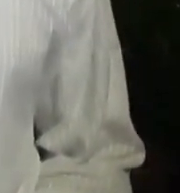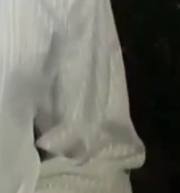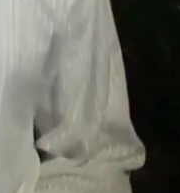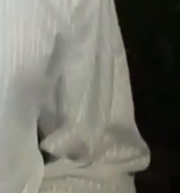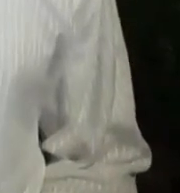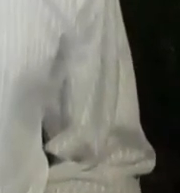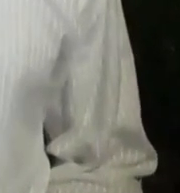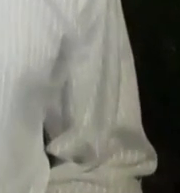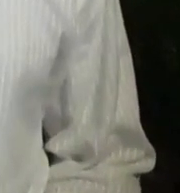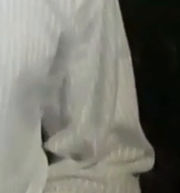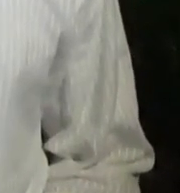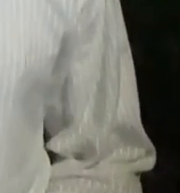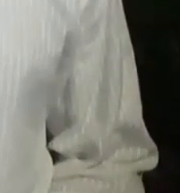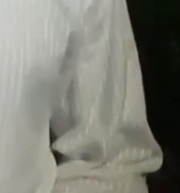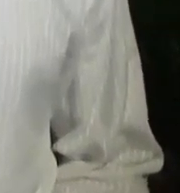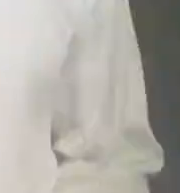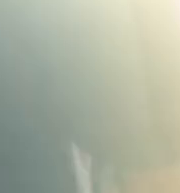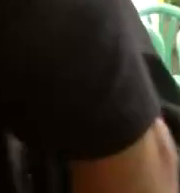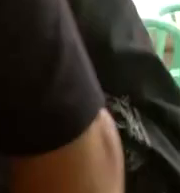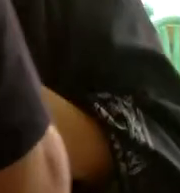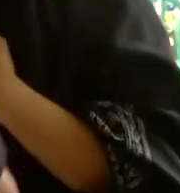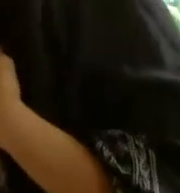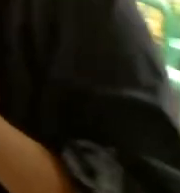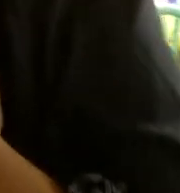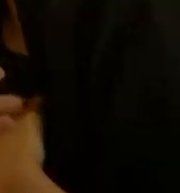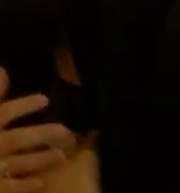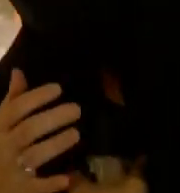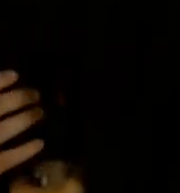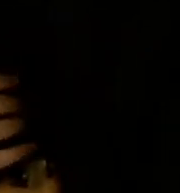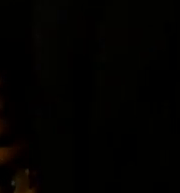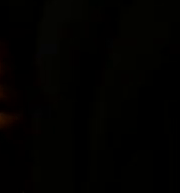hatinya ya hanya untuk perfilman Indonesia.